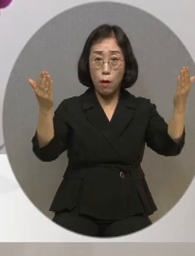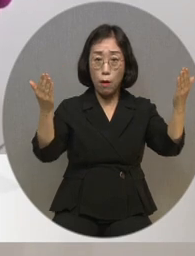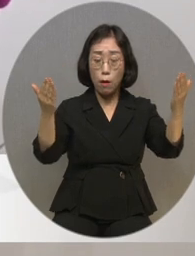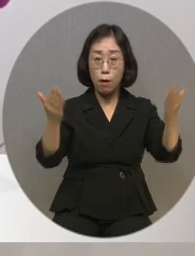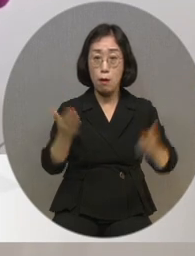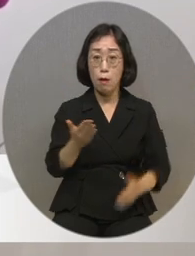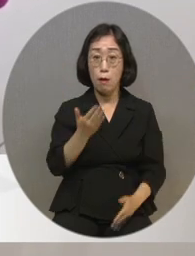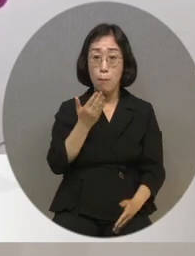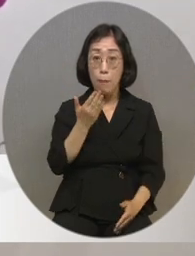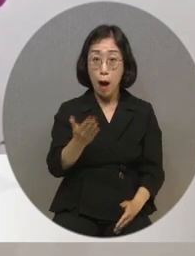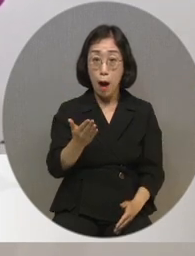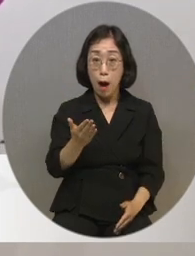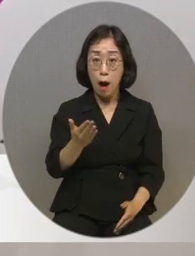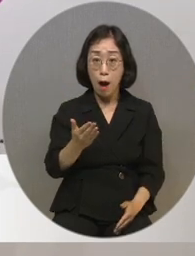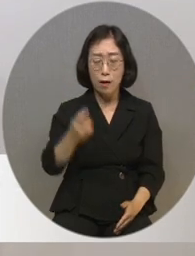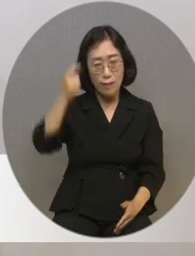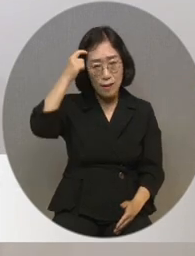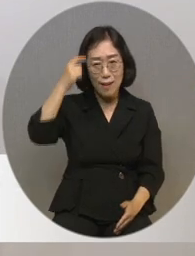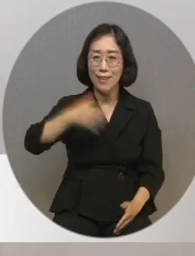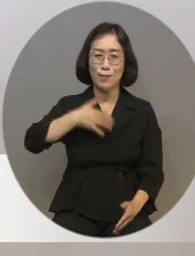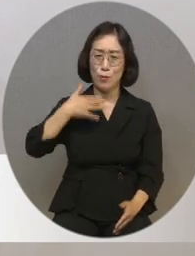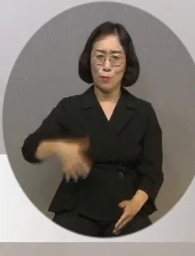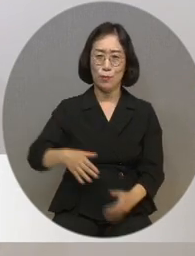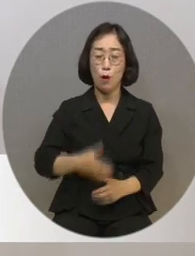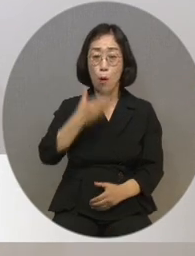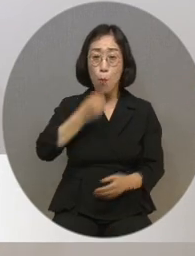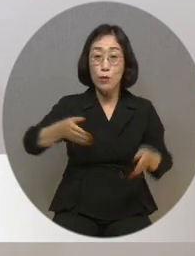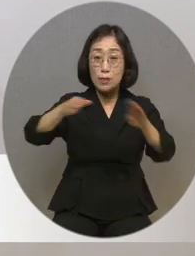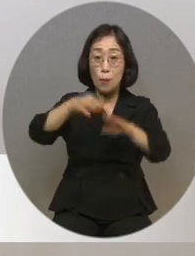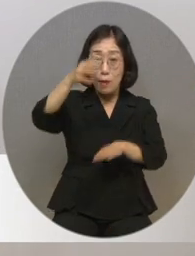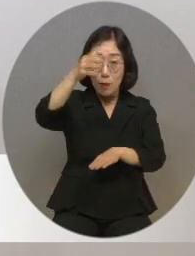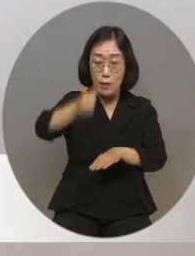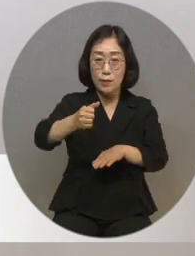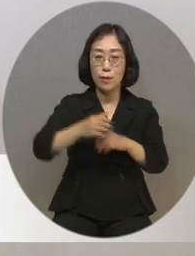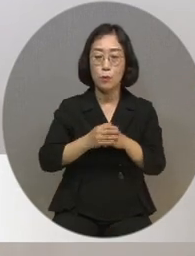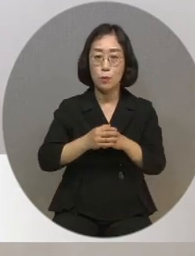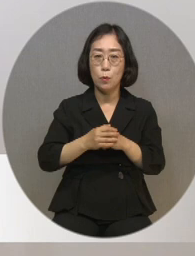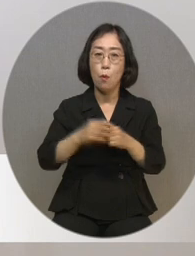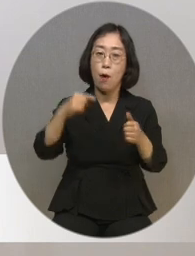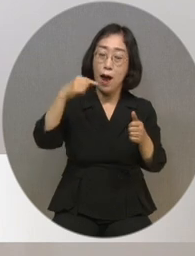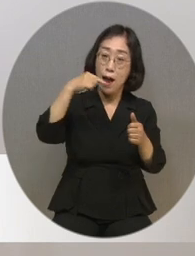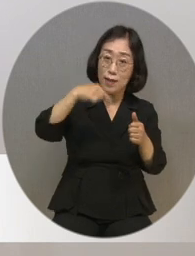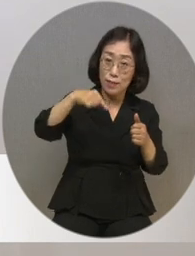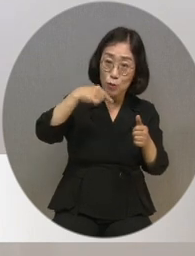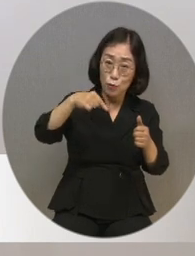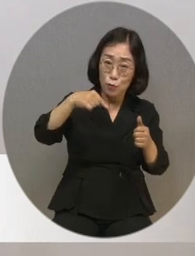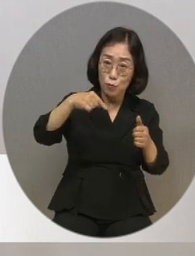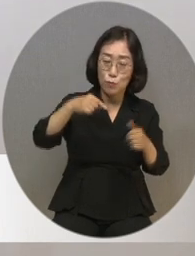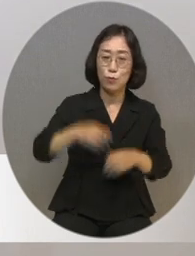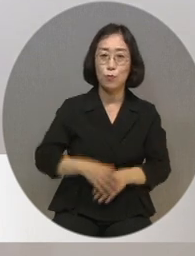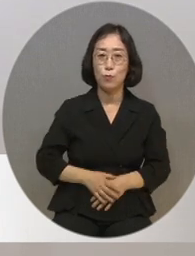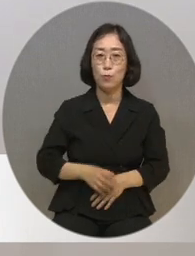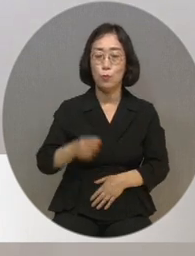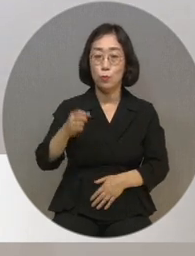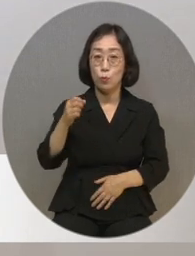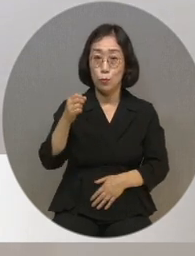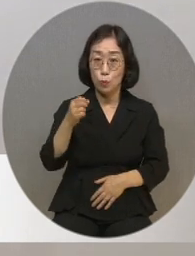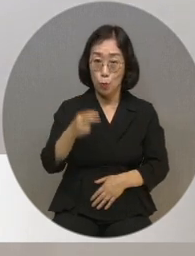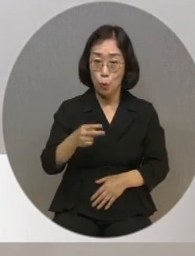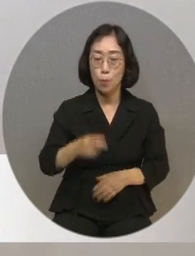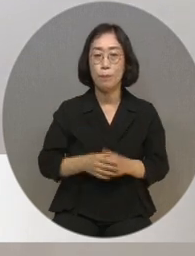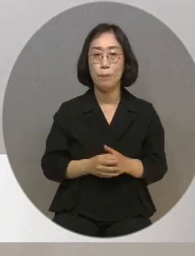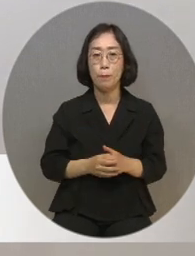한다고는 전혀 생각을 못했어요. 복지관 관장님이나 또 우리 또 모바일 그